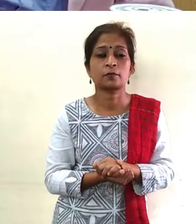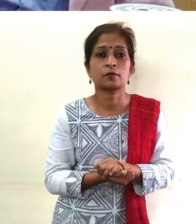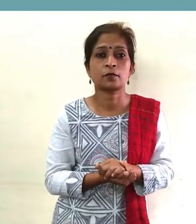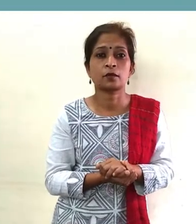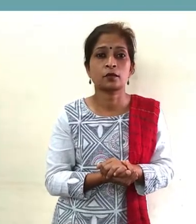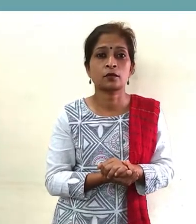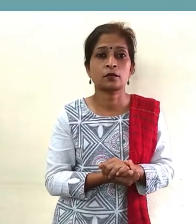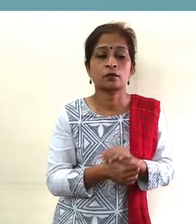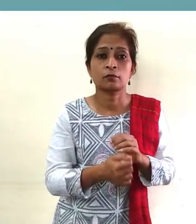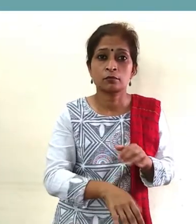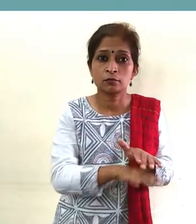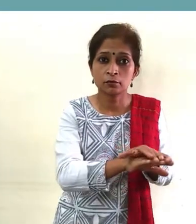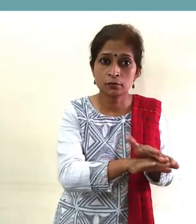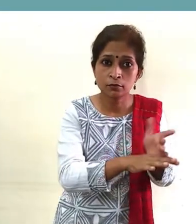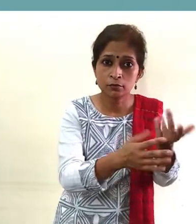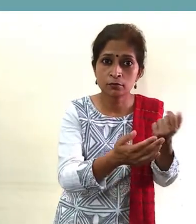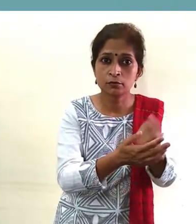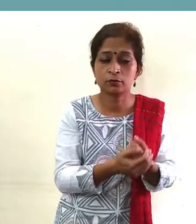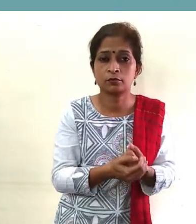मत्स्य अवतार,